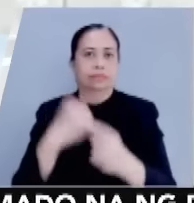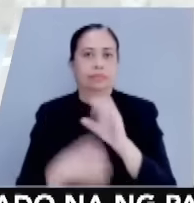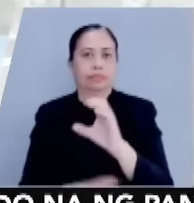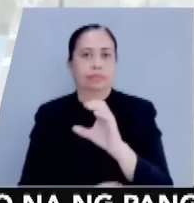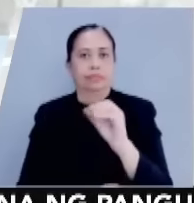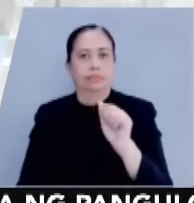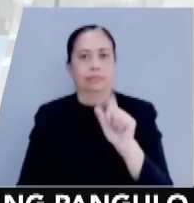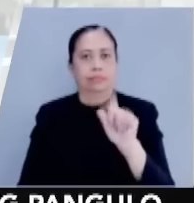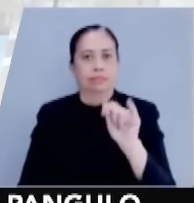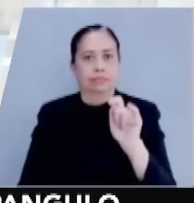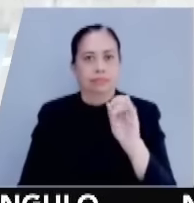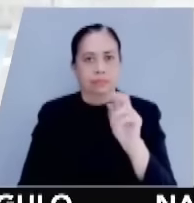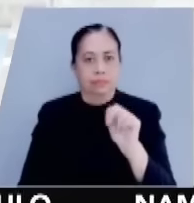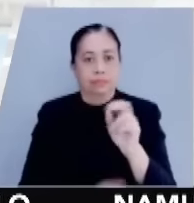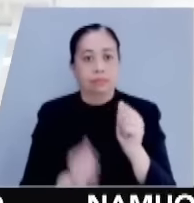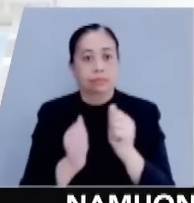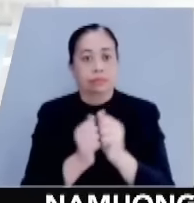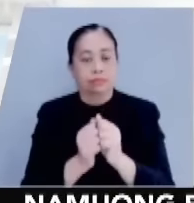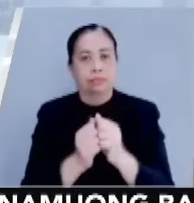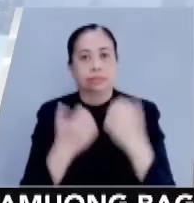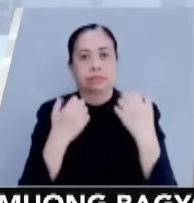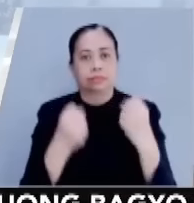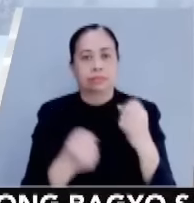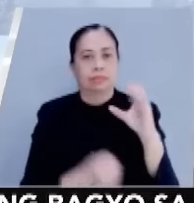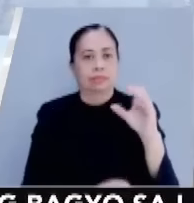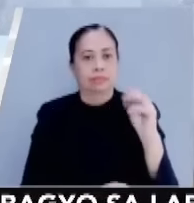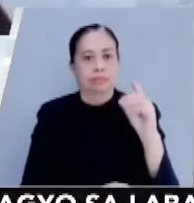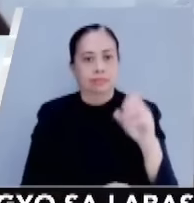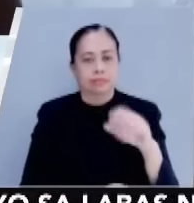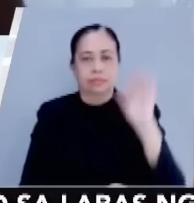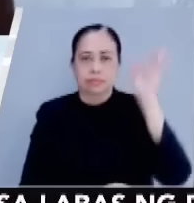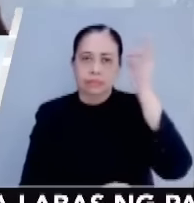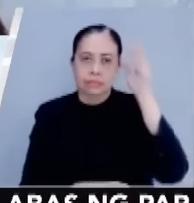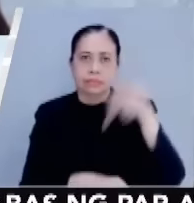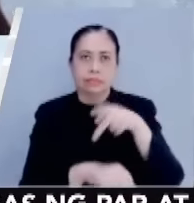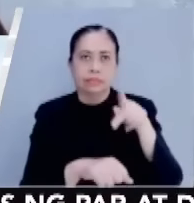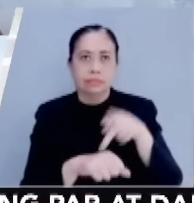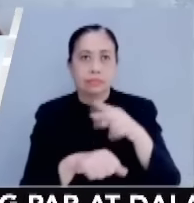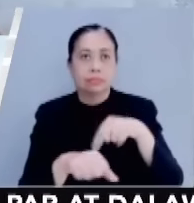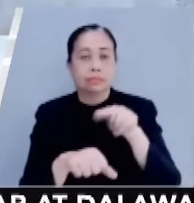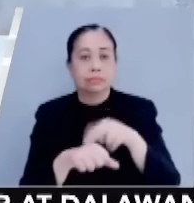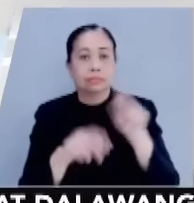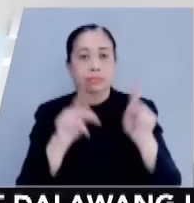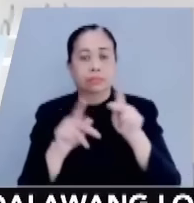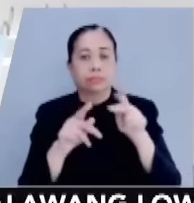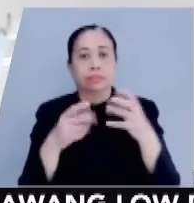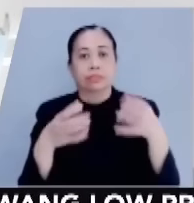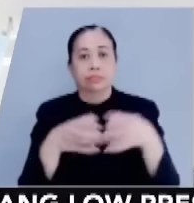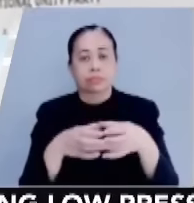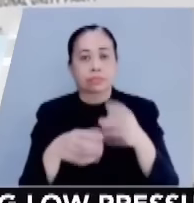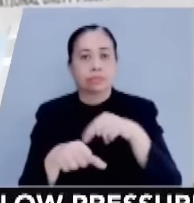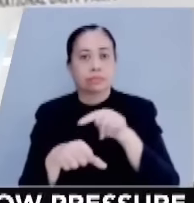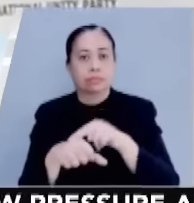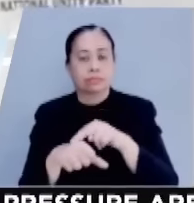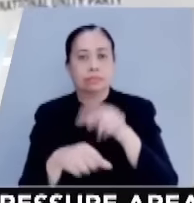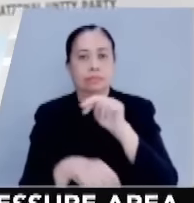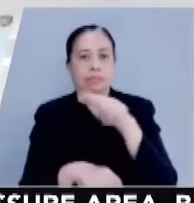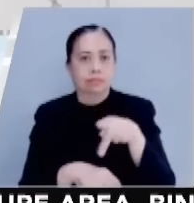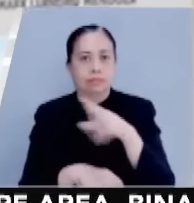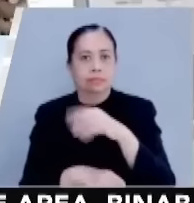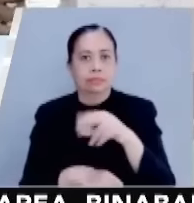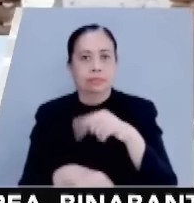Kabilang sa Alyansa ang Lakas CMD, Partido Federal ng Pilipinas, Nationalist People's Coalition, Nationalista Party at National